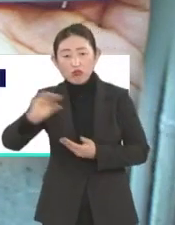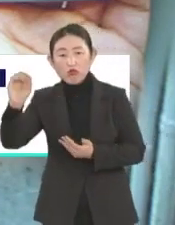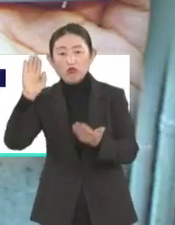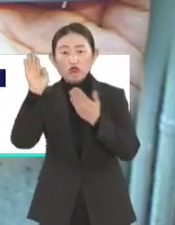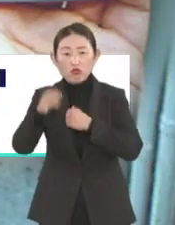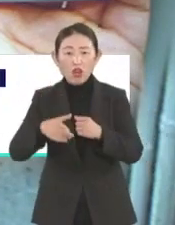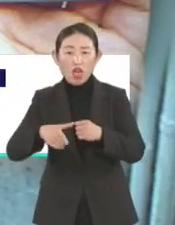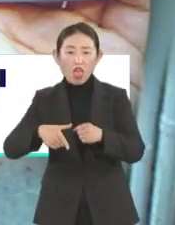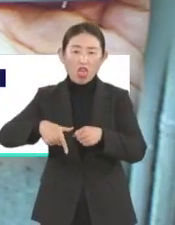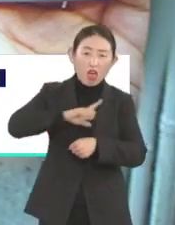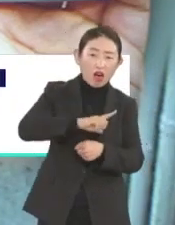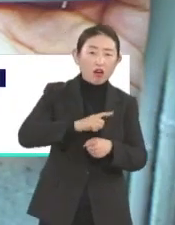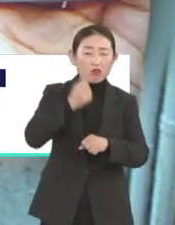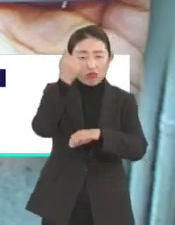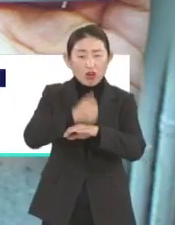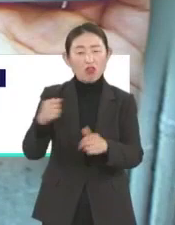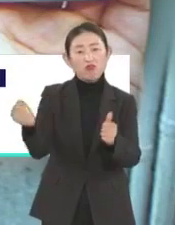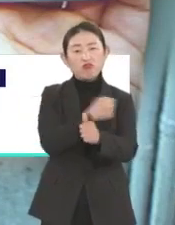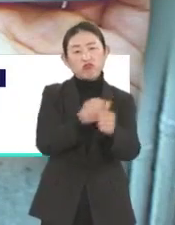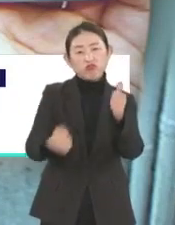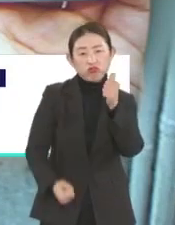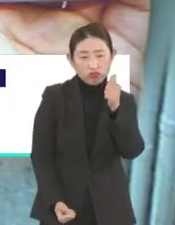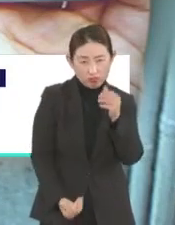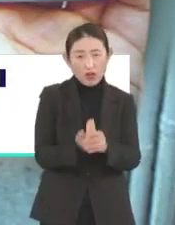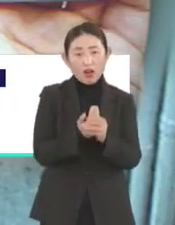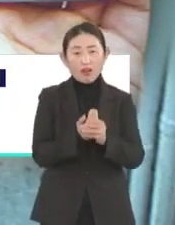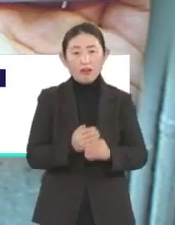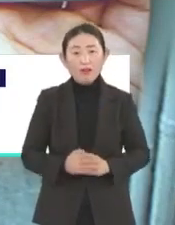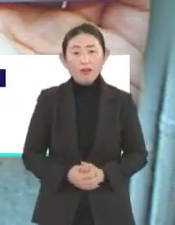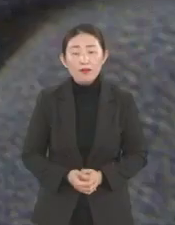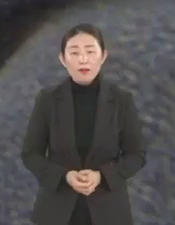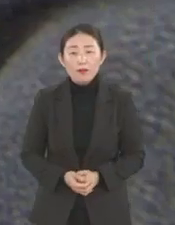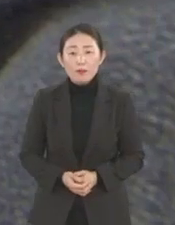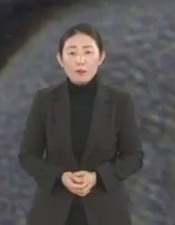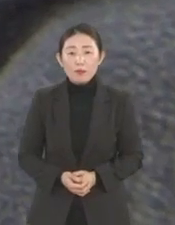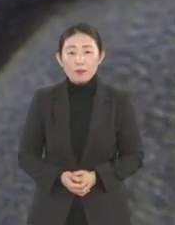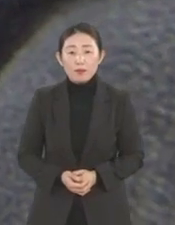폭행이 이뤄지고 말았습니다. 조용진 기자의 보도입니다.